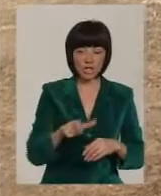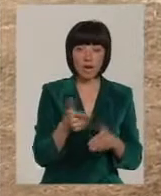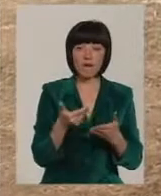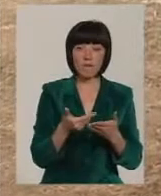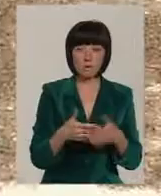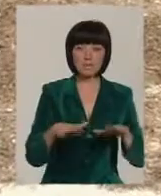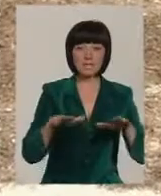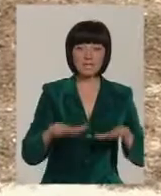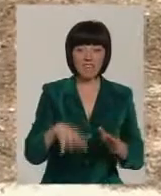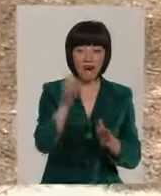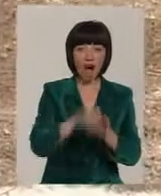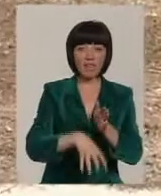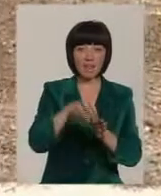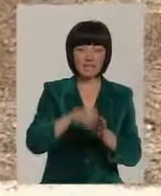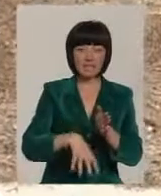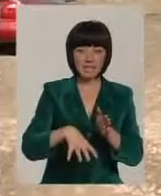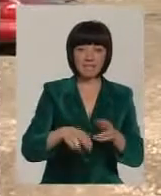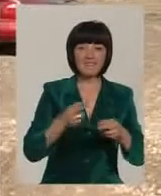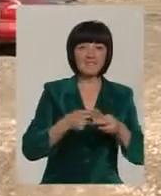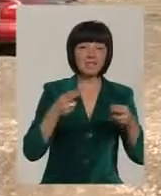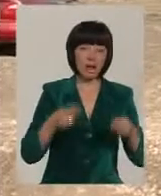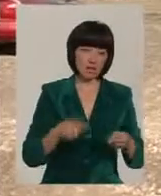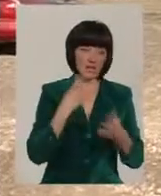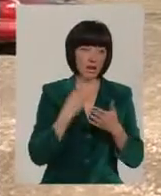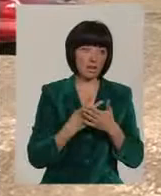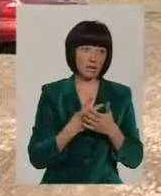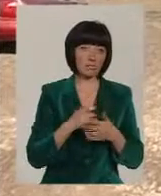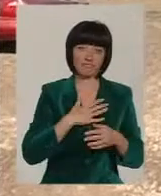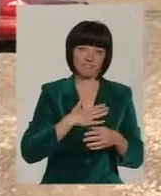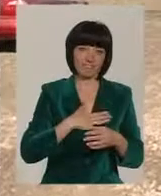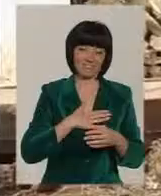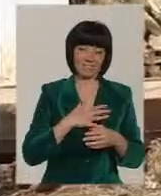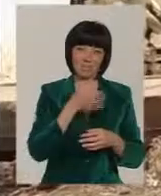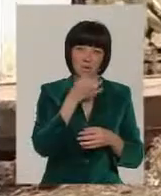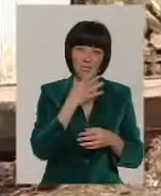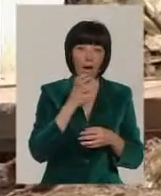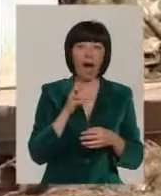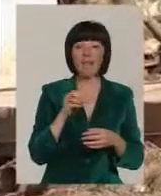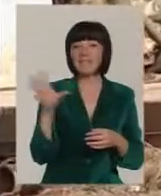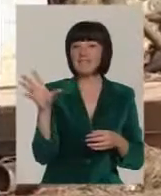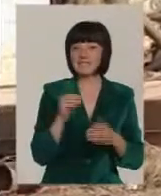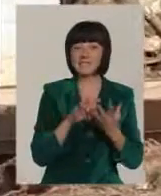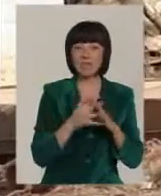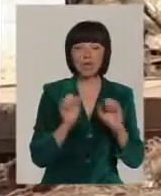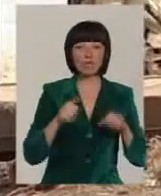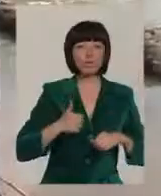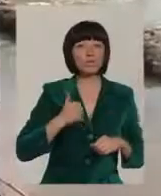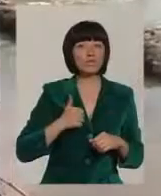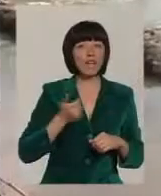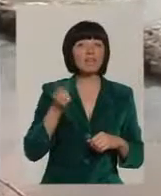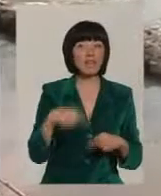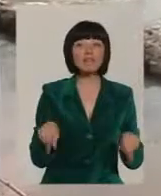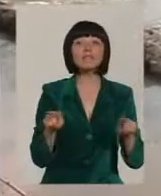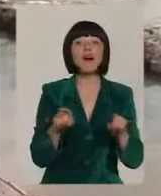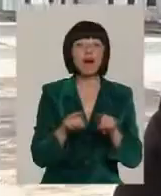і місцева каналізаційно-насосна станція. Виглядає не надто привабливо, але далеко не всі села можуть похизуватися навіть